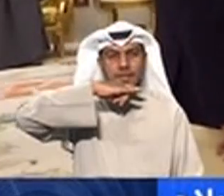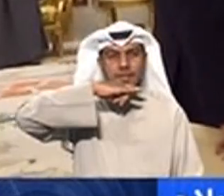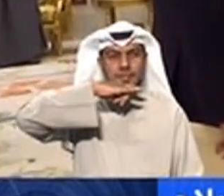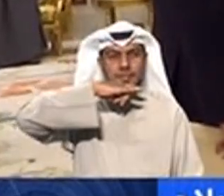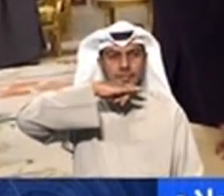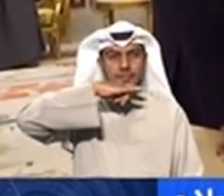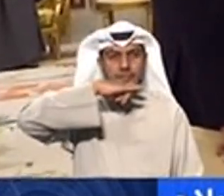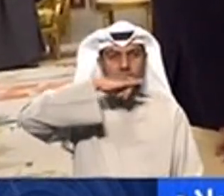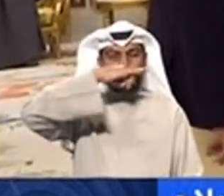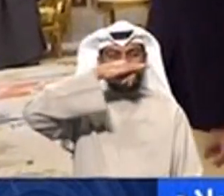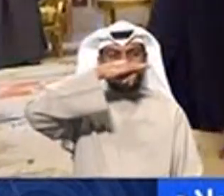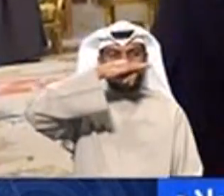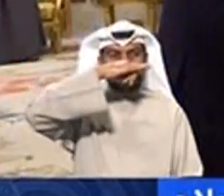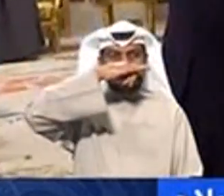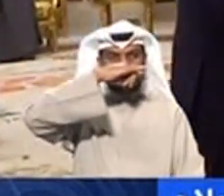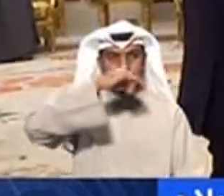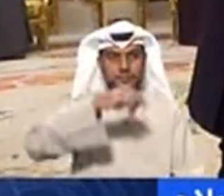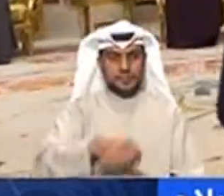كازاخستان.